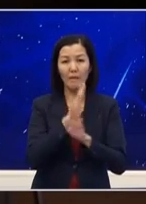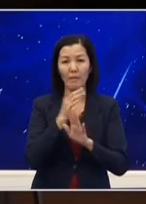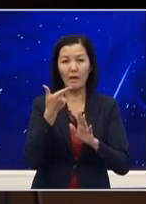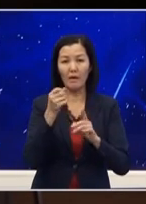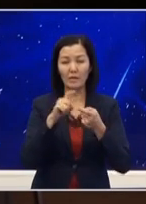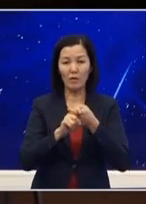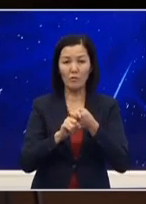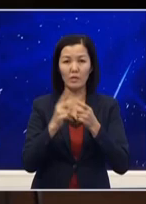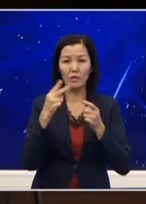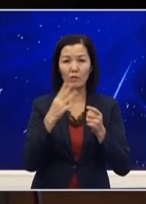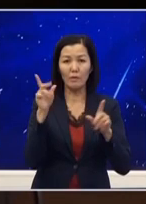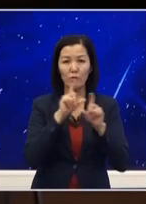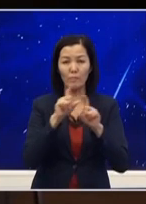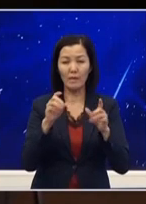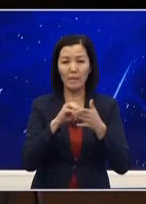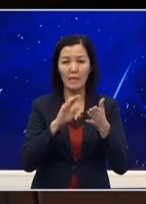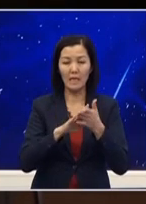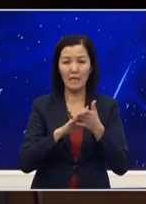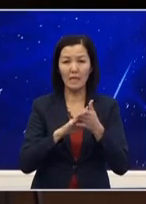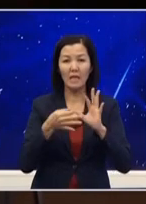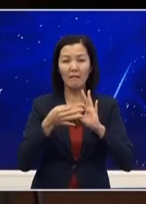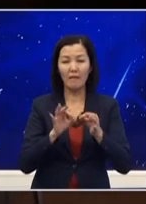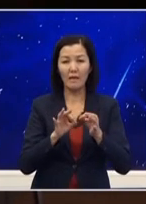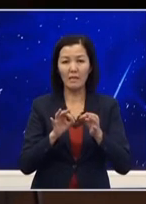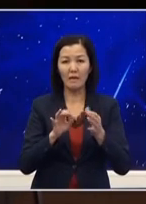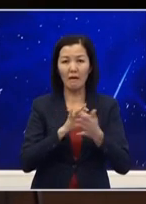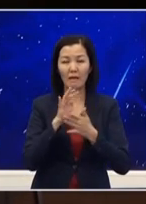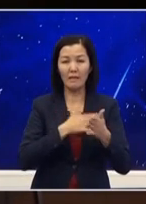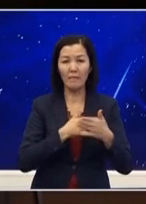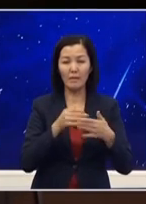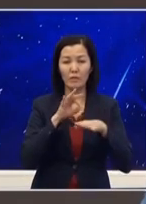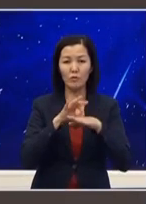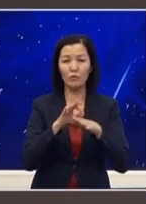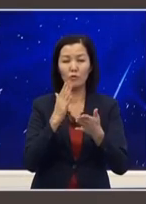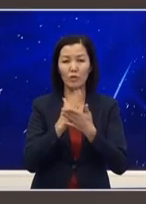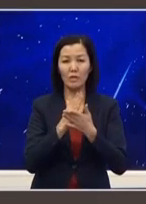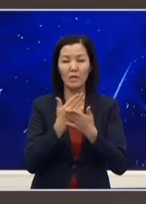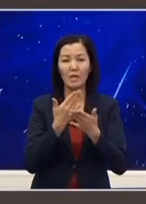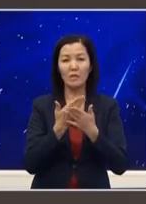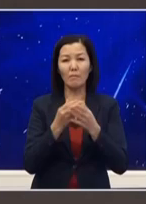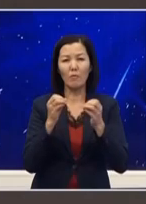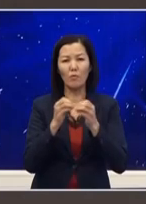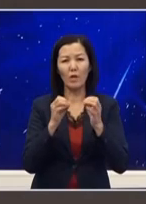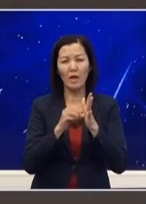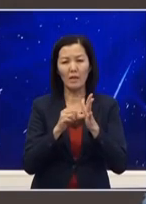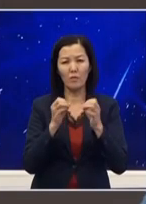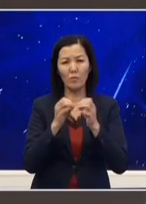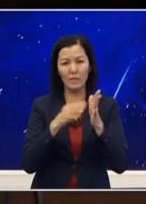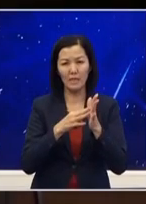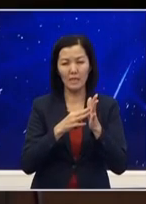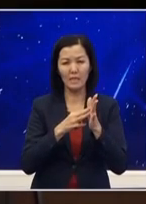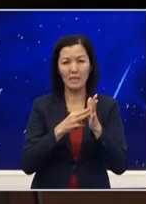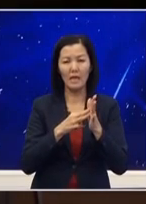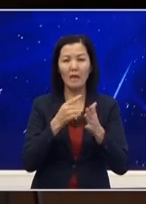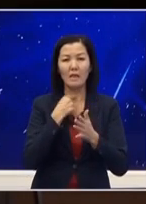мекемелерден 24 мекеме тіркелген, оның ішінде нақты жаңағы қалада белсенді жұмыс жасайтын шамамен 16-18 мекеме жұмыс жасайды.